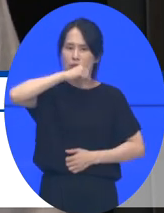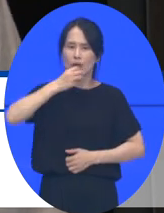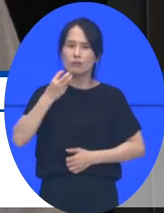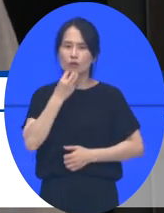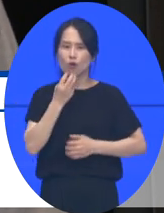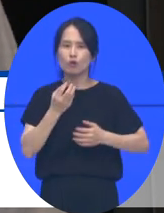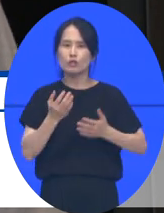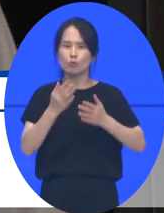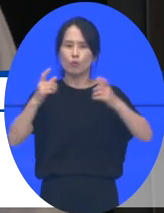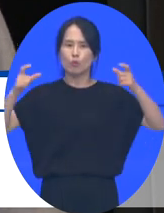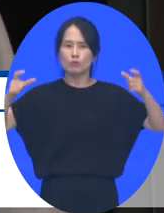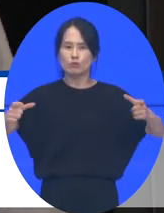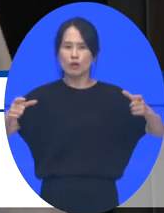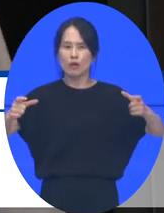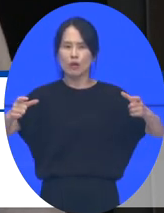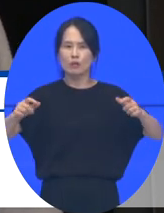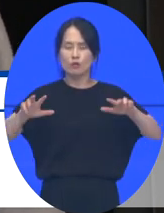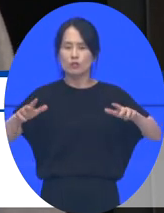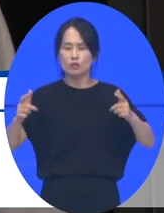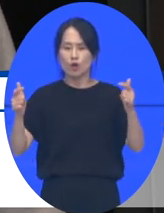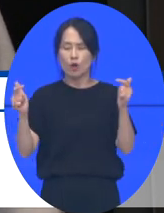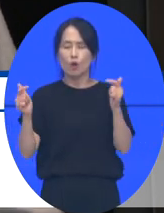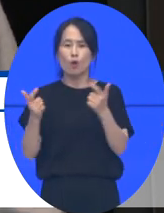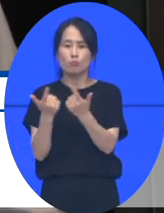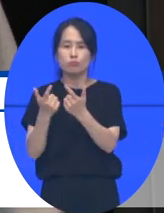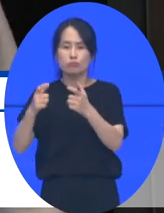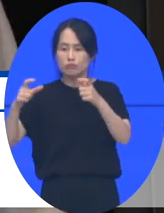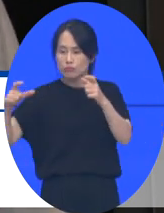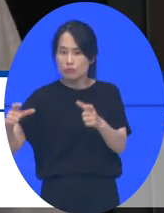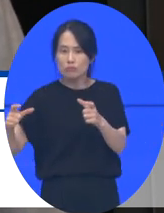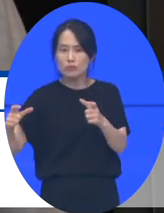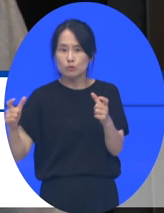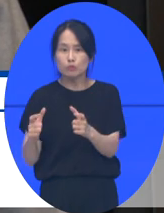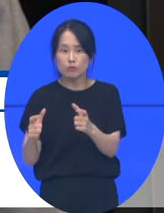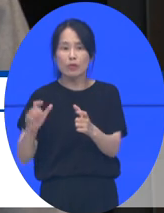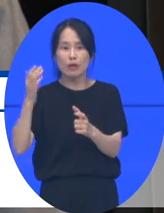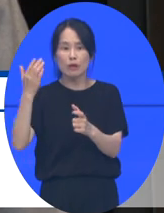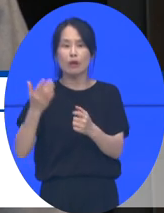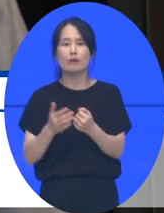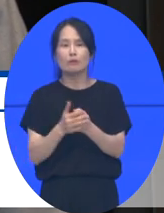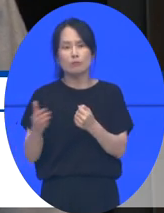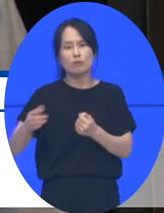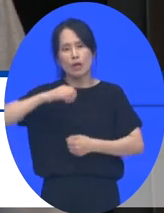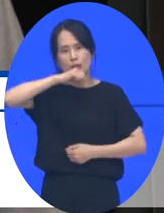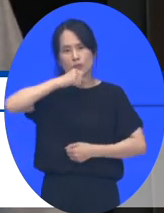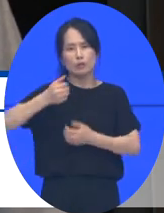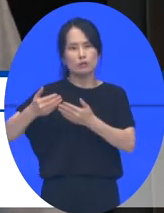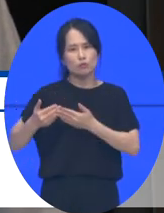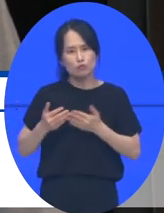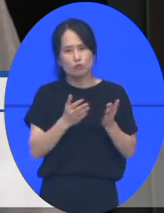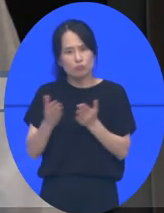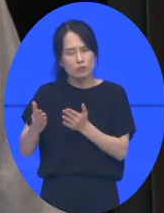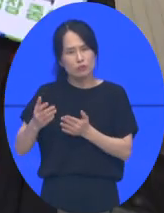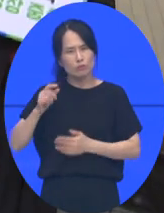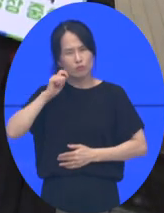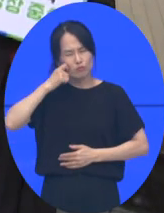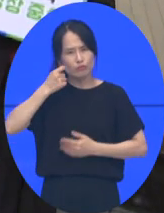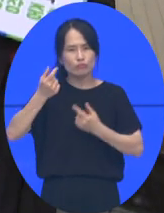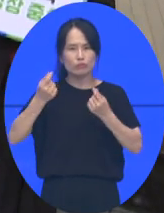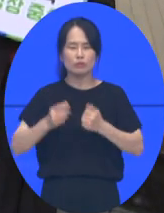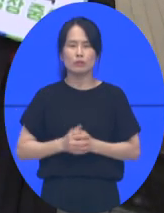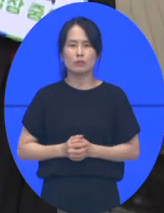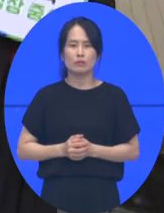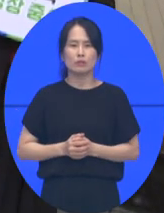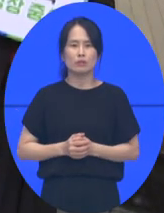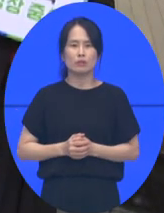경기도 전체 사이즈에서 이제 북부로 이제 작아지잖아요. 그랬을 때 그 예산 따내는 게 너무 어렵지 않을까.